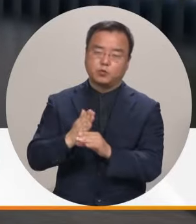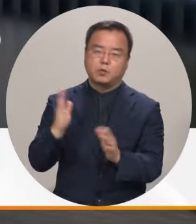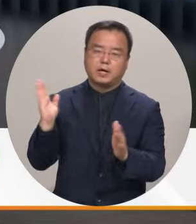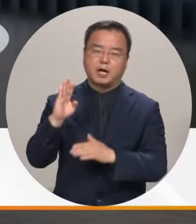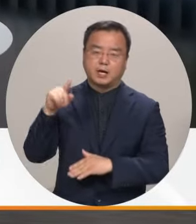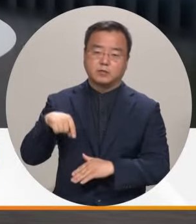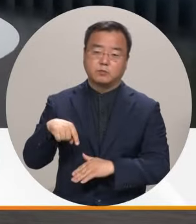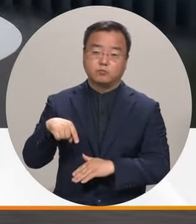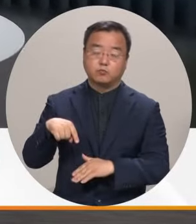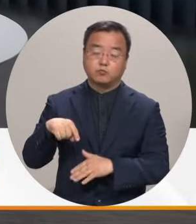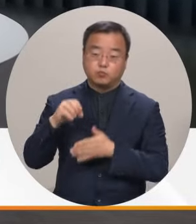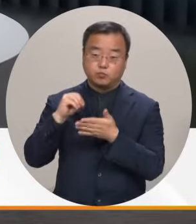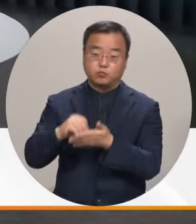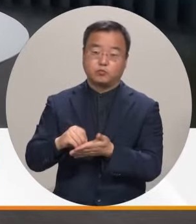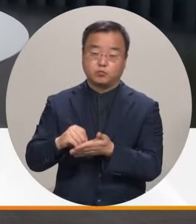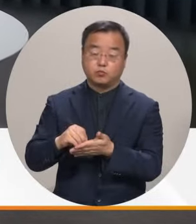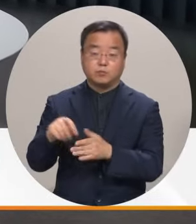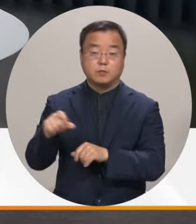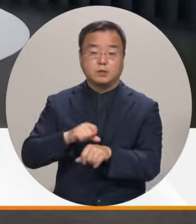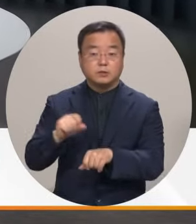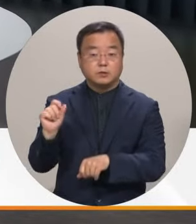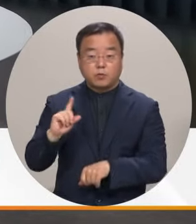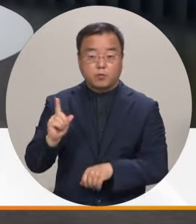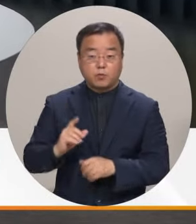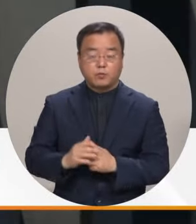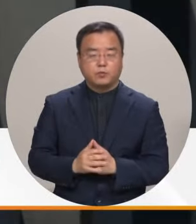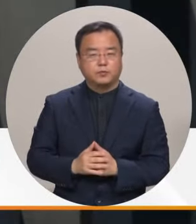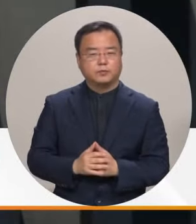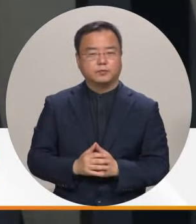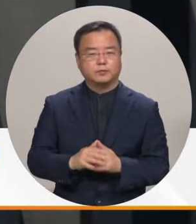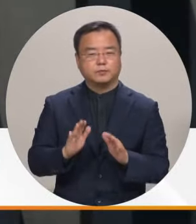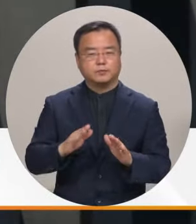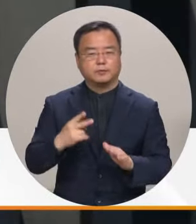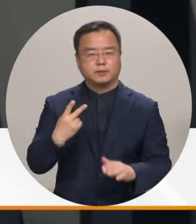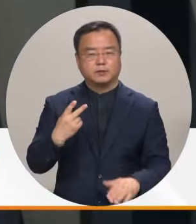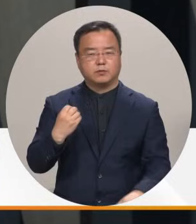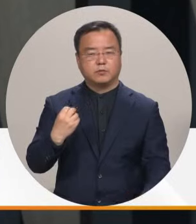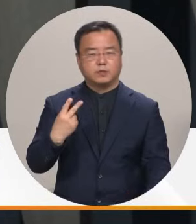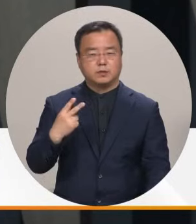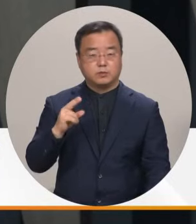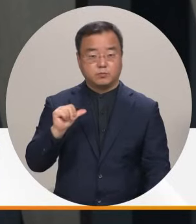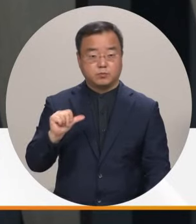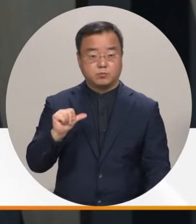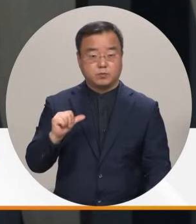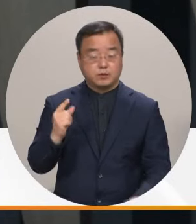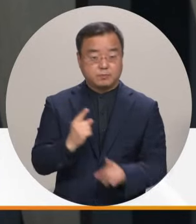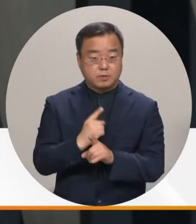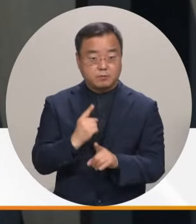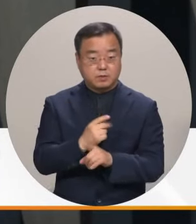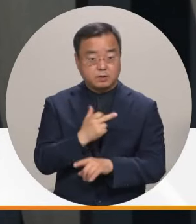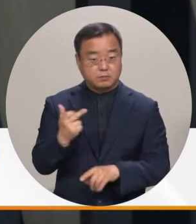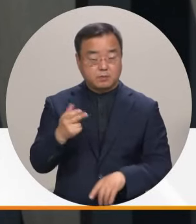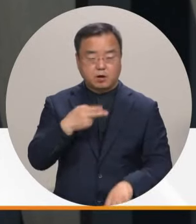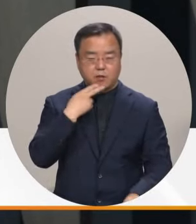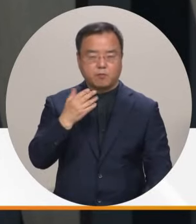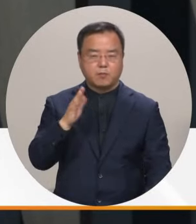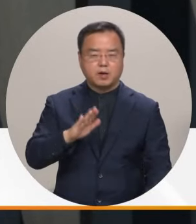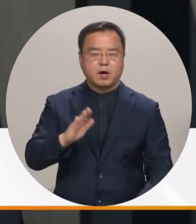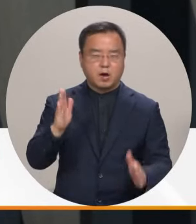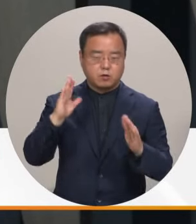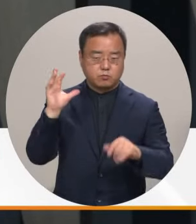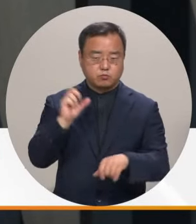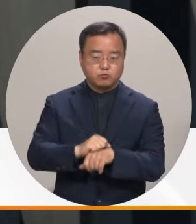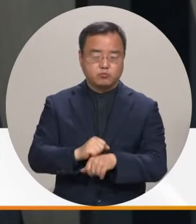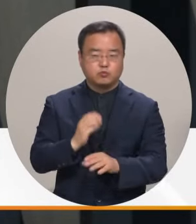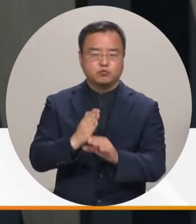특징이 있는지부터 짚어볼까요네 2025 대입 전형에서는 큰 변화는 없지만 올해 고려대 학업 보수형 그다음에